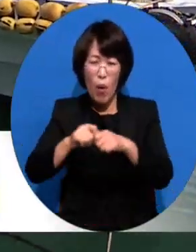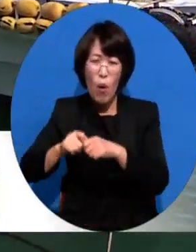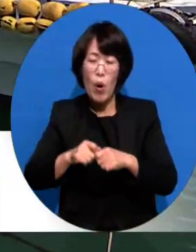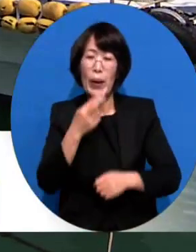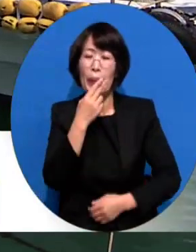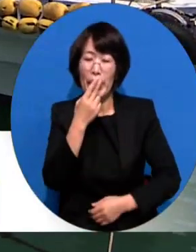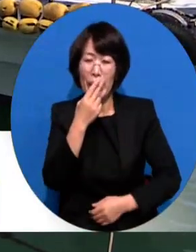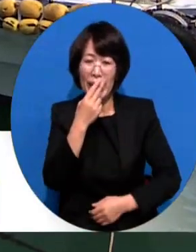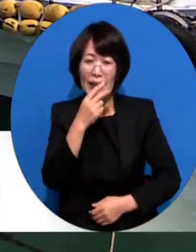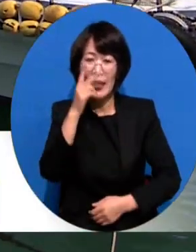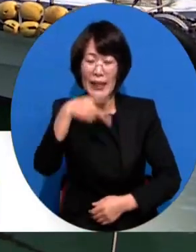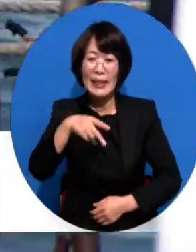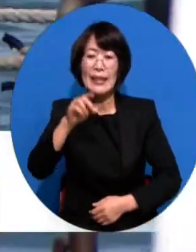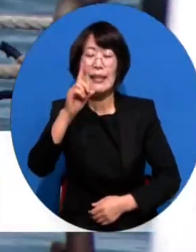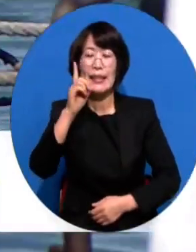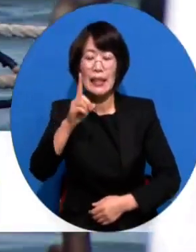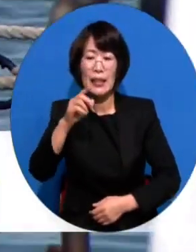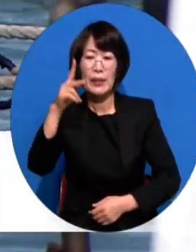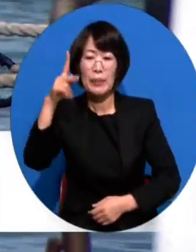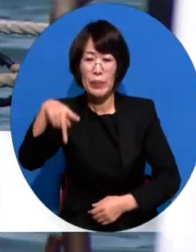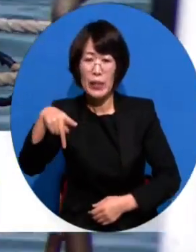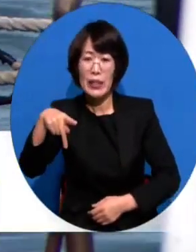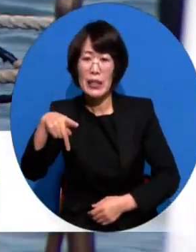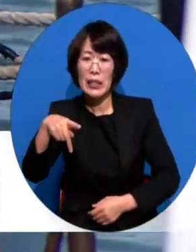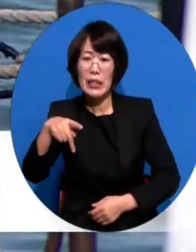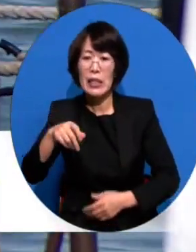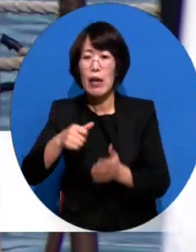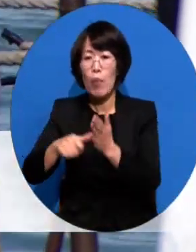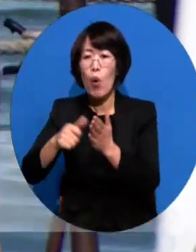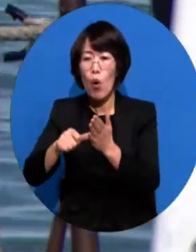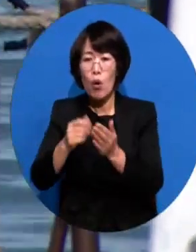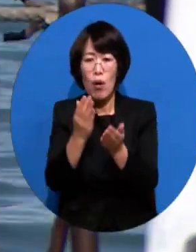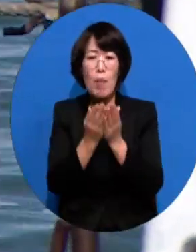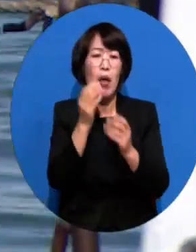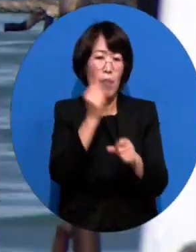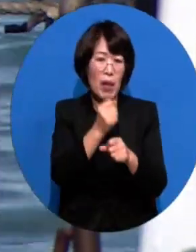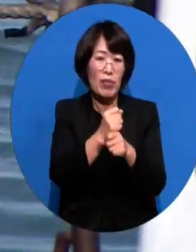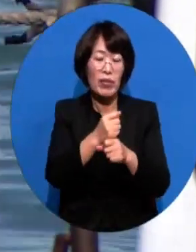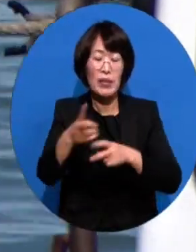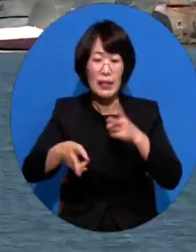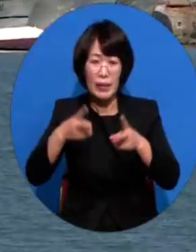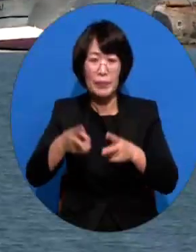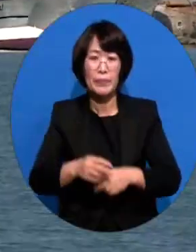폴리에틸렌 HDPE 소재로 소형 어선을 제작 실증하는 사업입니다.